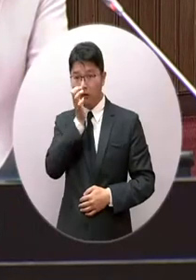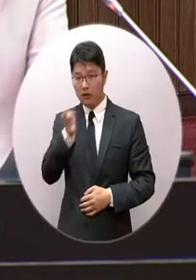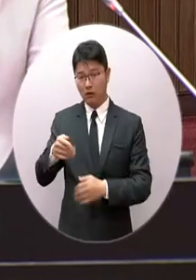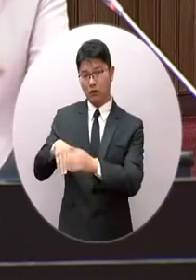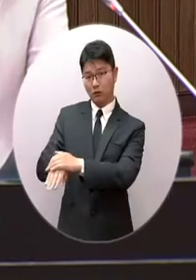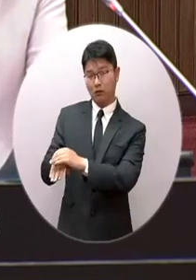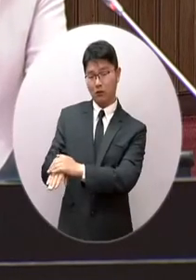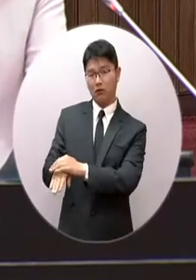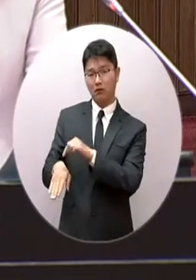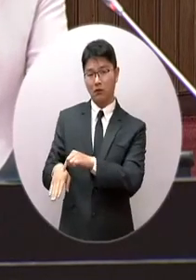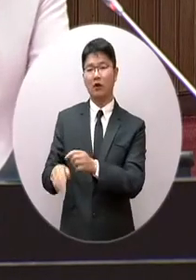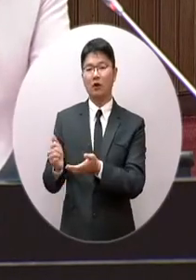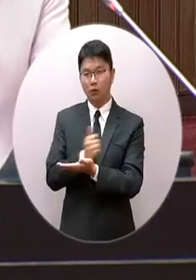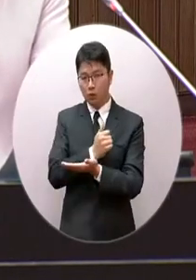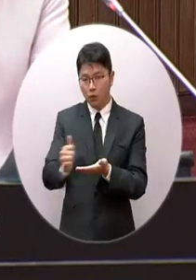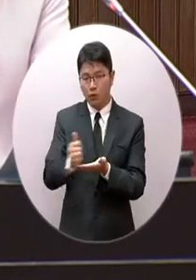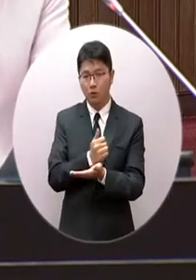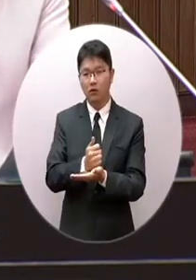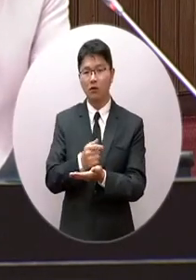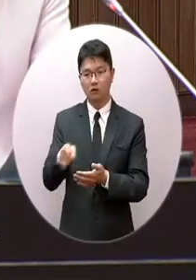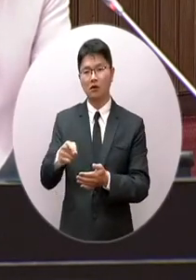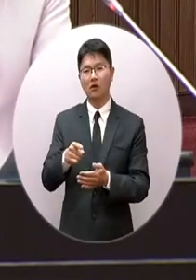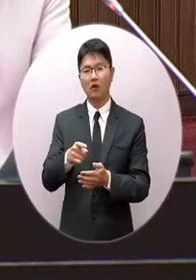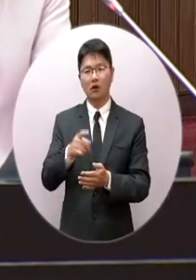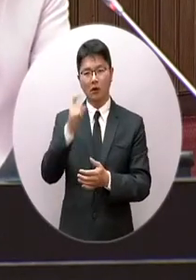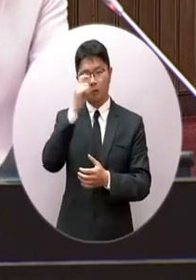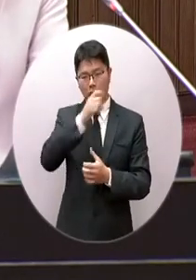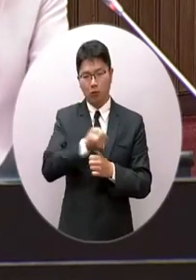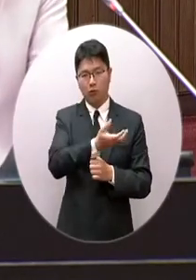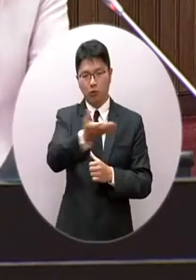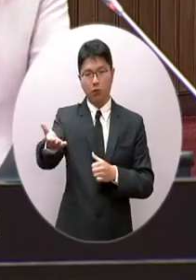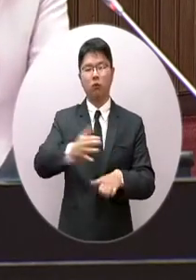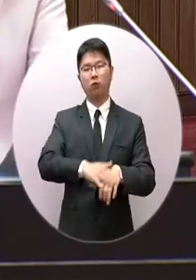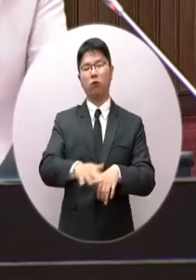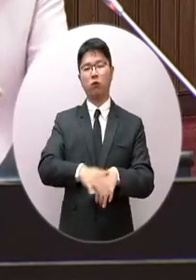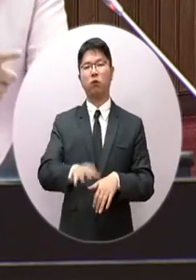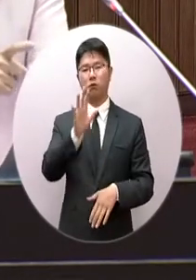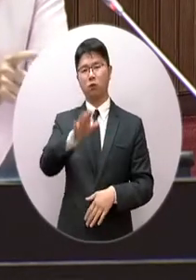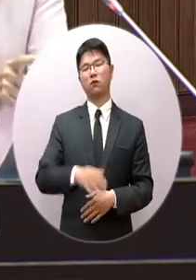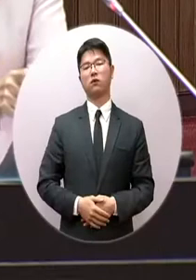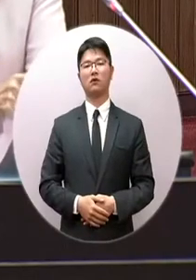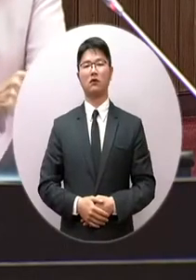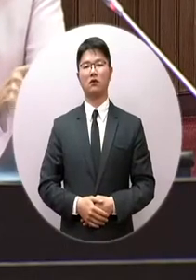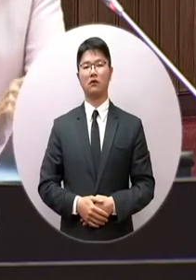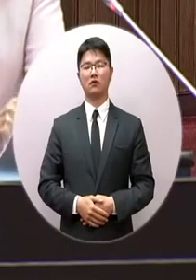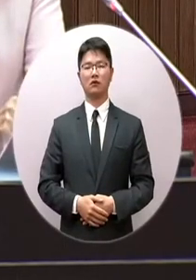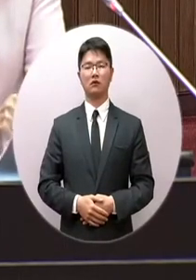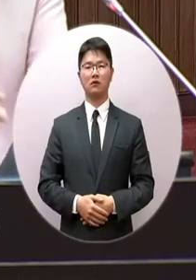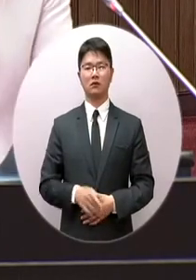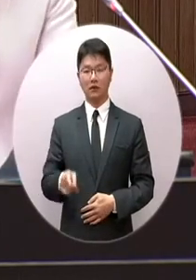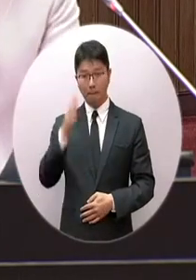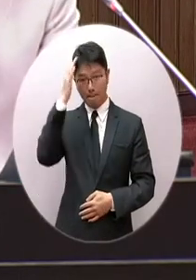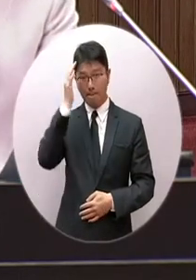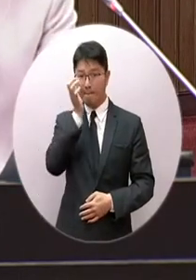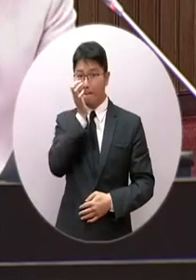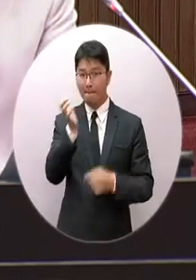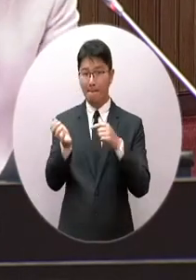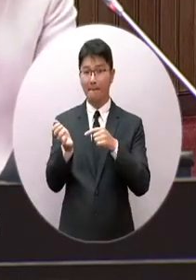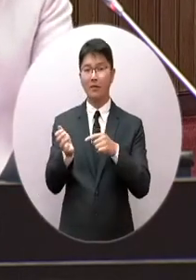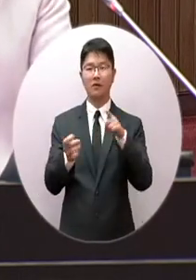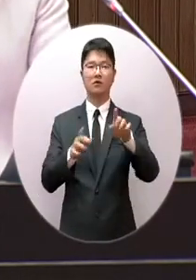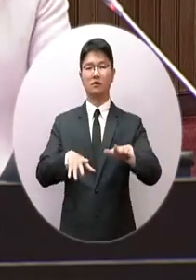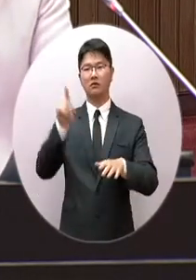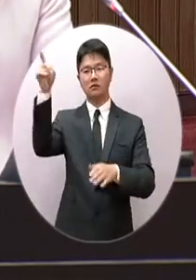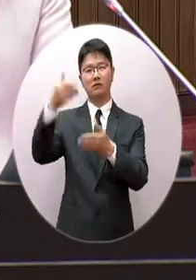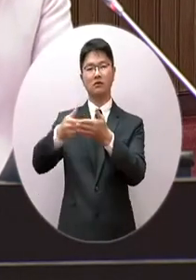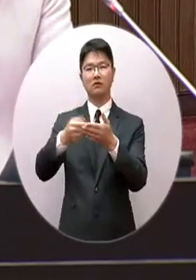存的时候跟运送的时候就会有污染，就会有污染，因为它这个煤啊，我再给你看这个